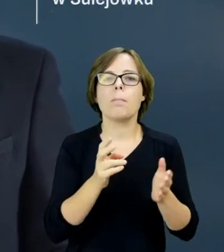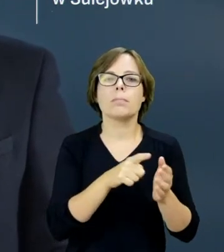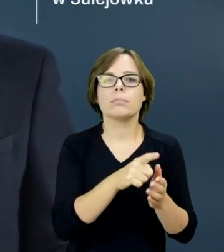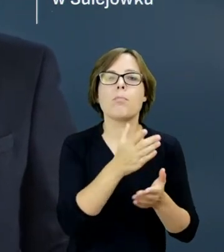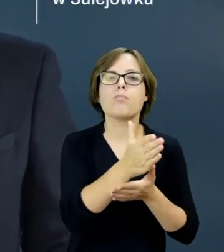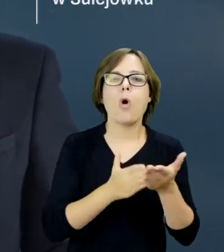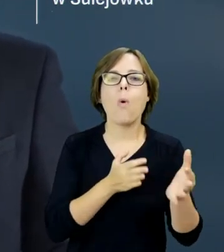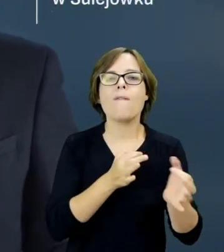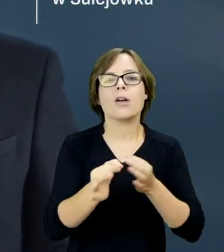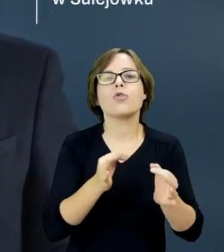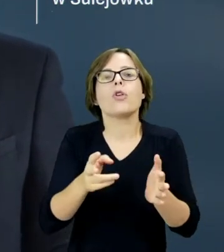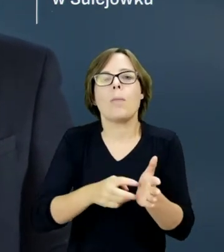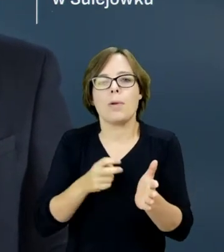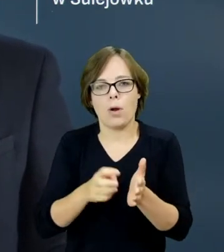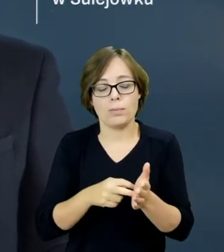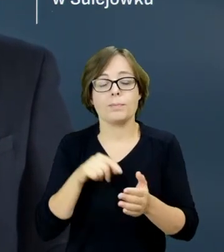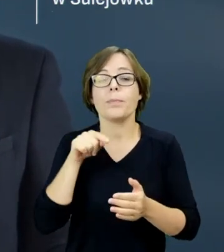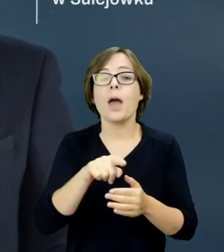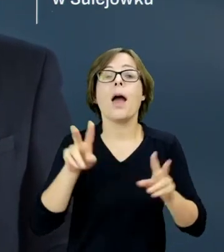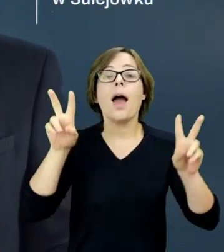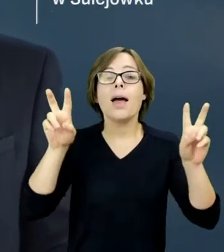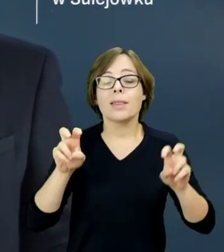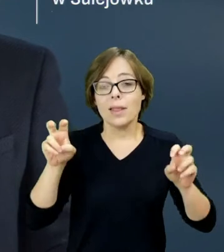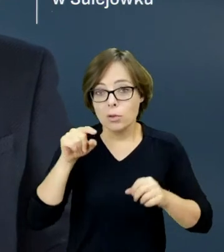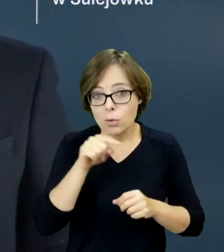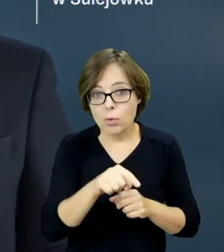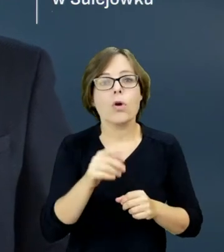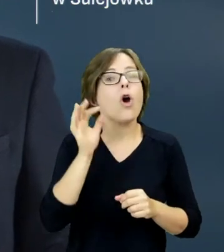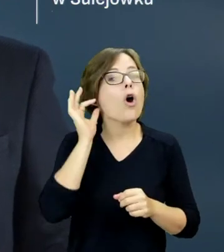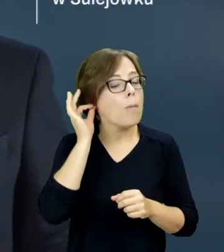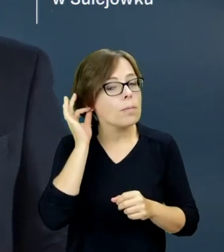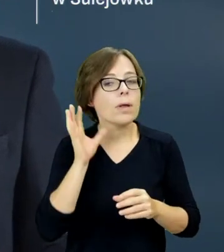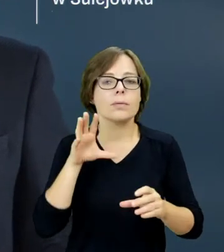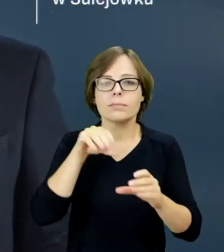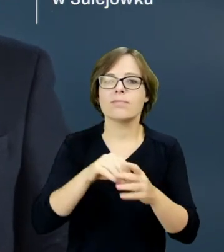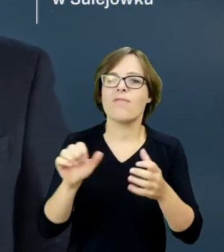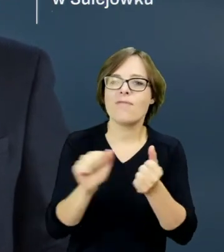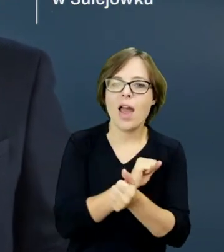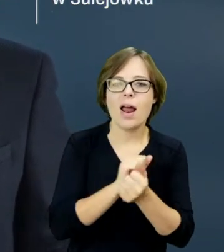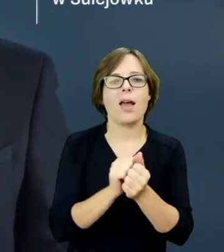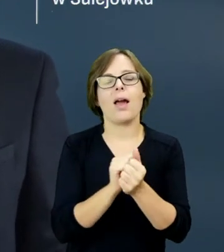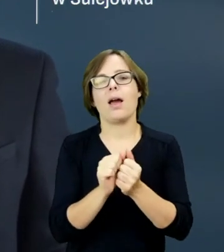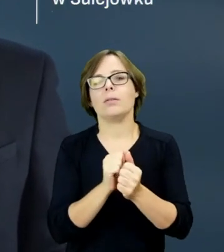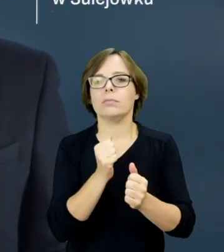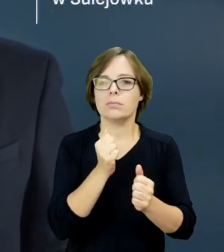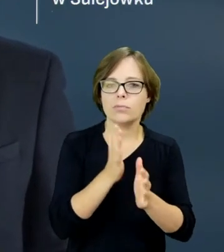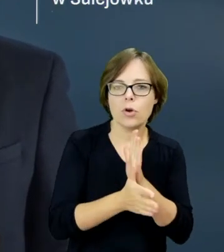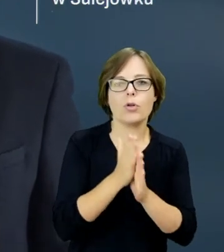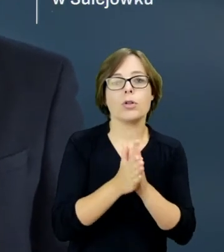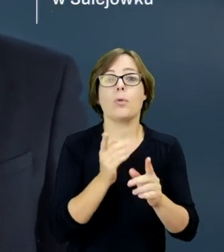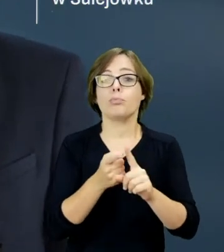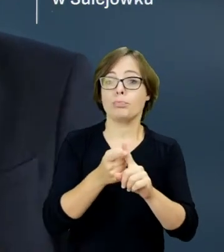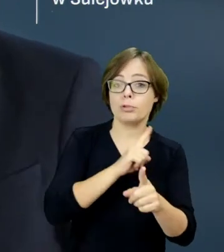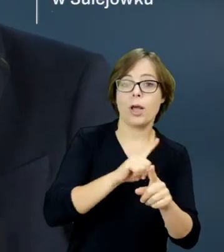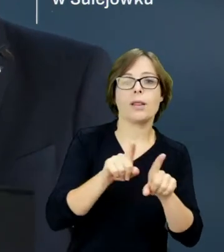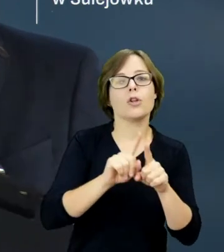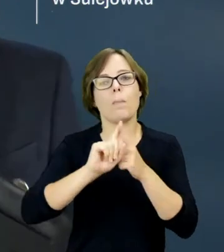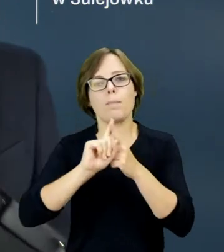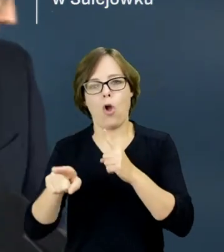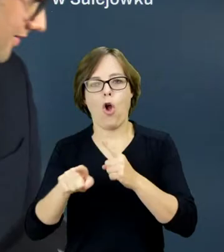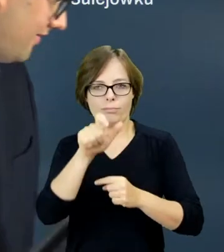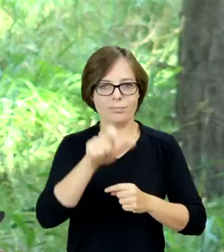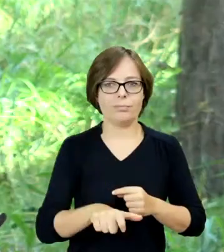prelekcji brzmi Buntowniczki, bojownice, żołnierki, kobiety w walkach zbrojnych przed i po Aleksandrze Szczerbińskiej. Bardzo